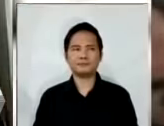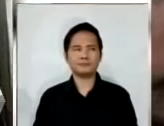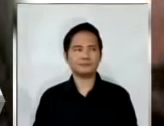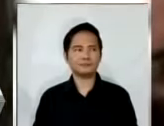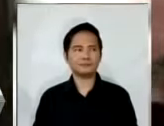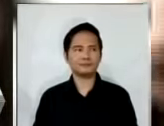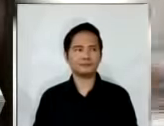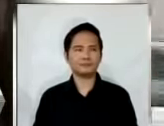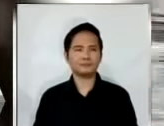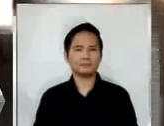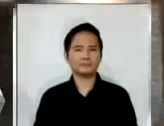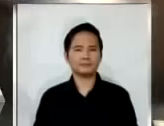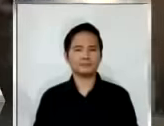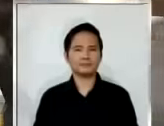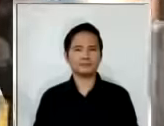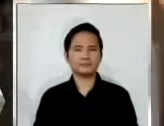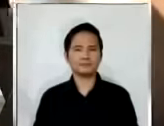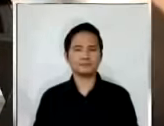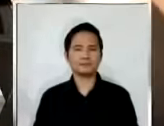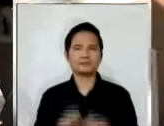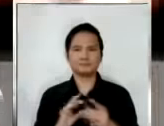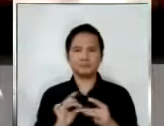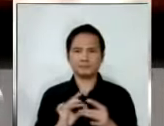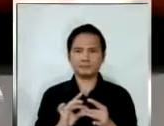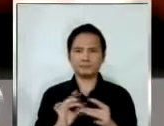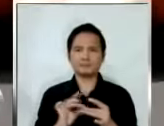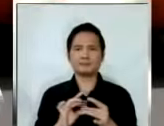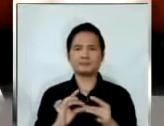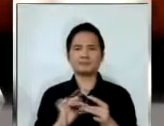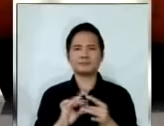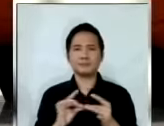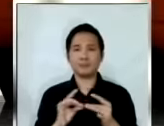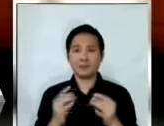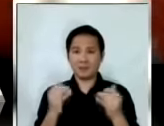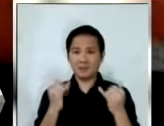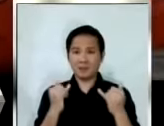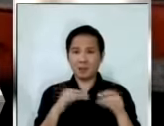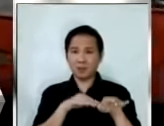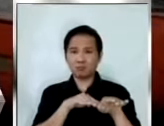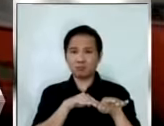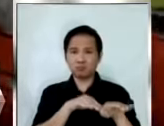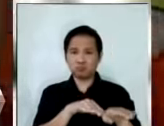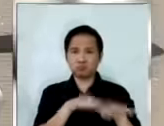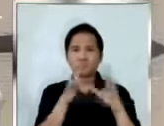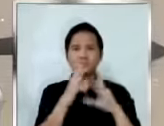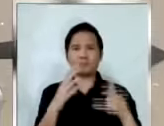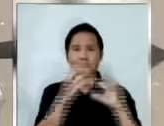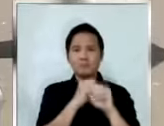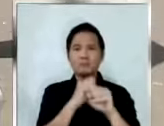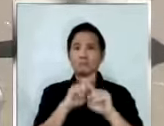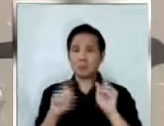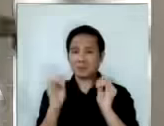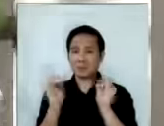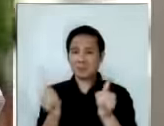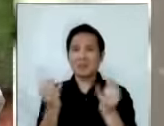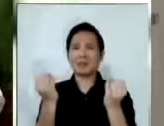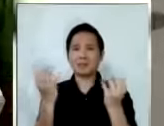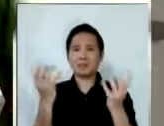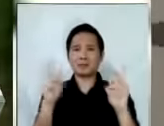Ilan? Tapos na ang rush hour pero marami pa rin pasahero sa westbound ng Commonwealth Avenue ang hindi